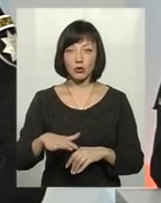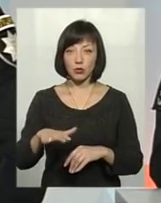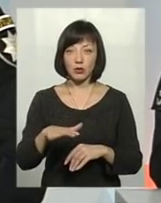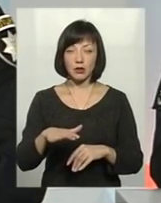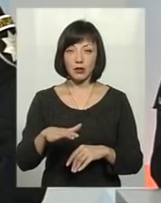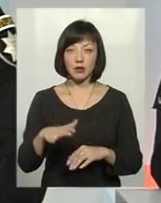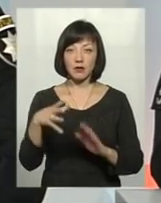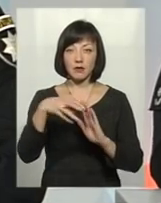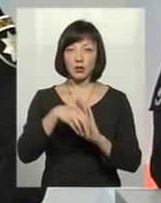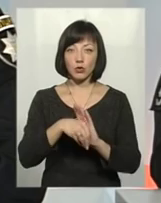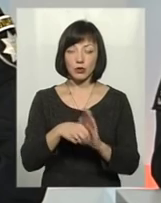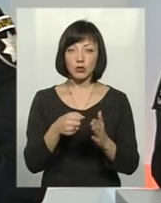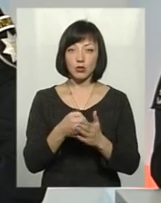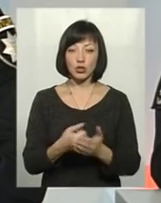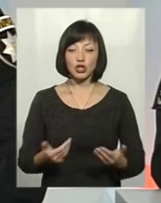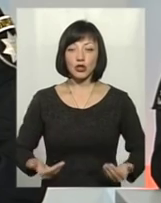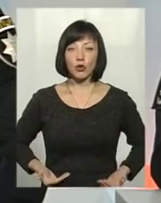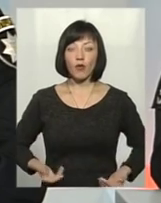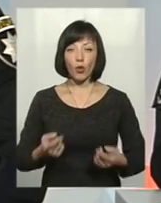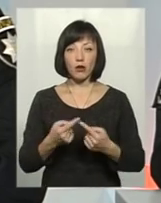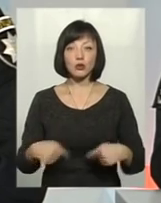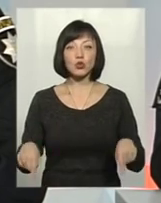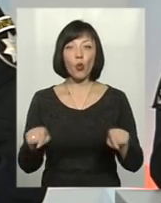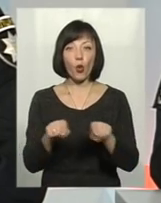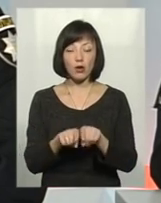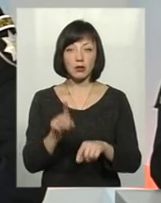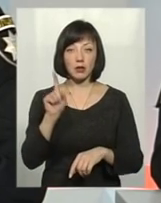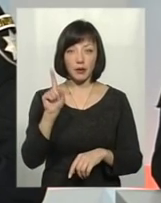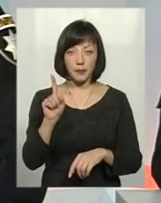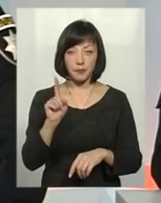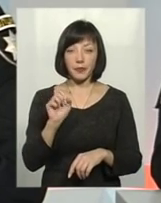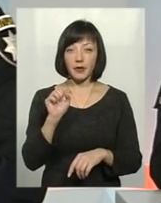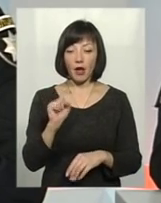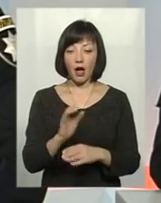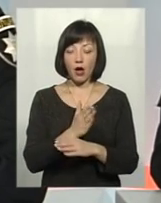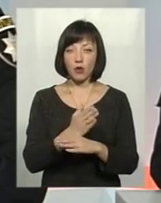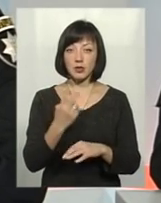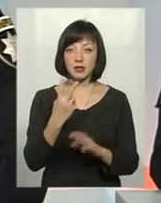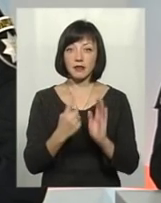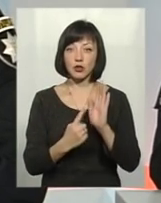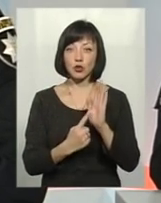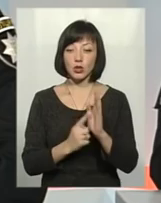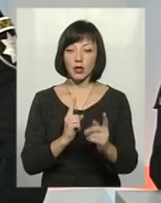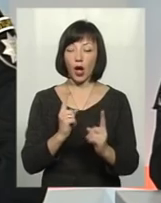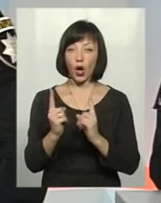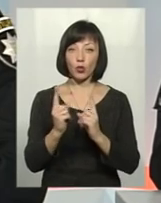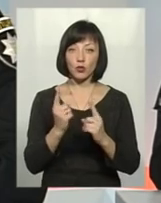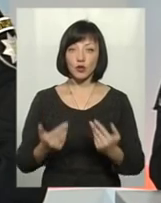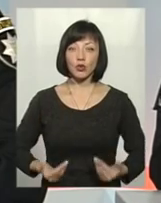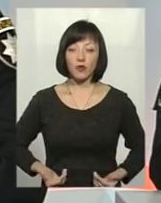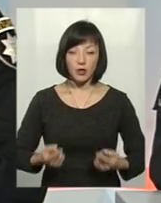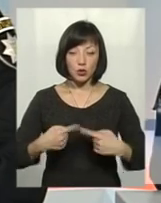дворова територія відноситься до житлової зони. А розділ 26 «Рух у житловій